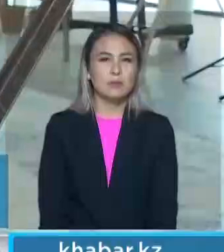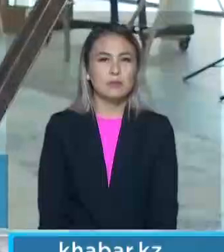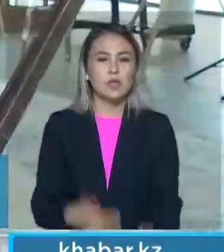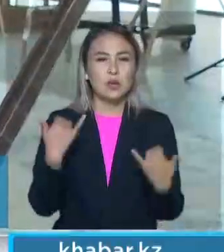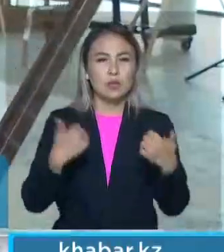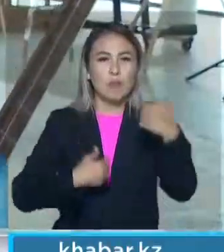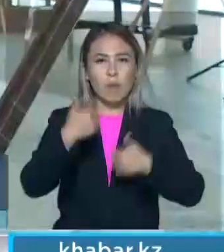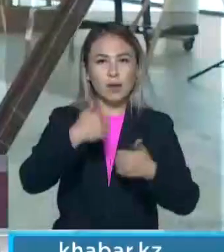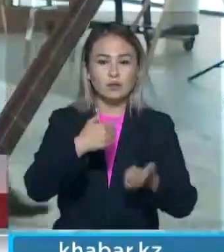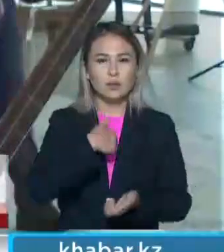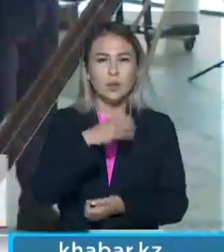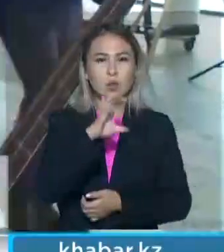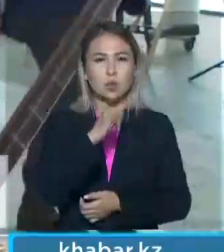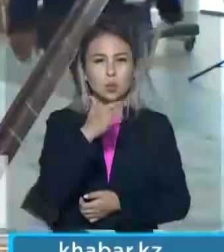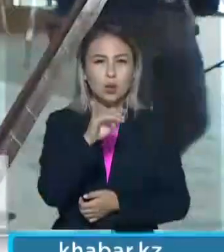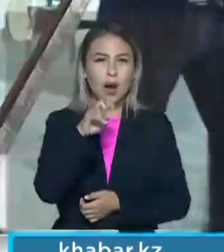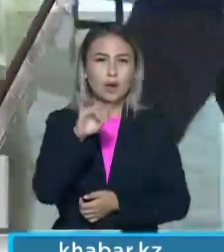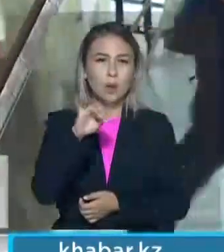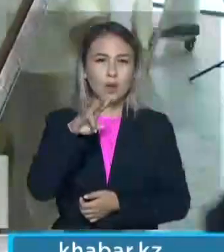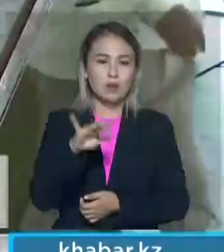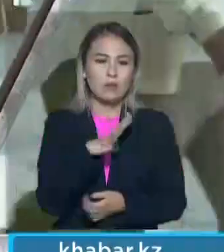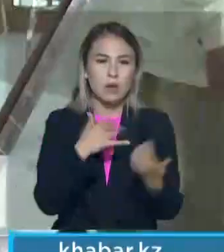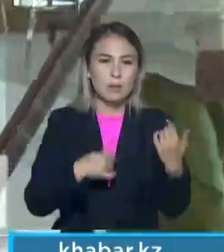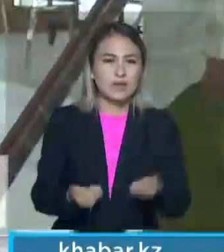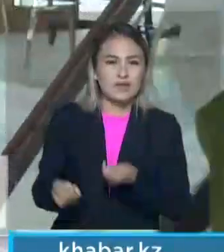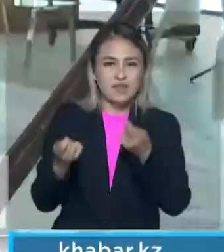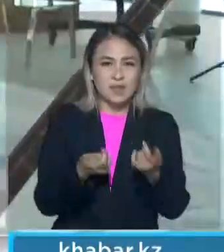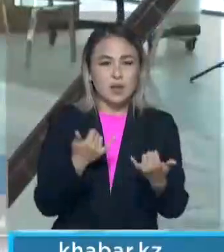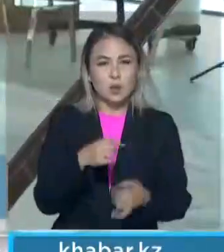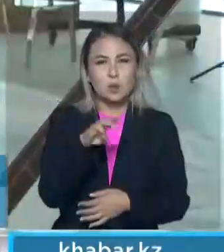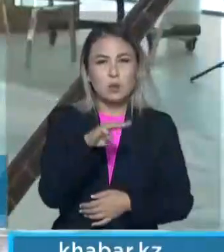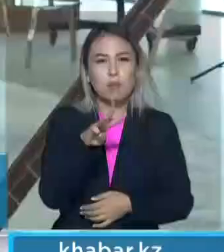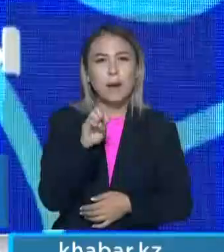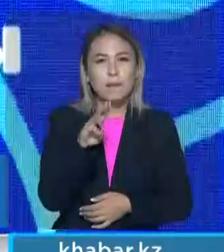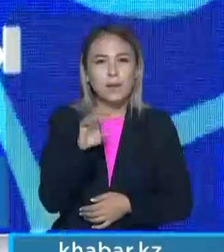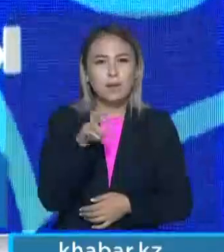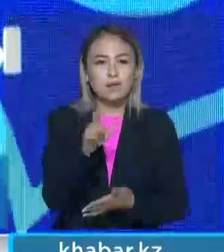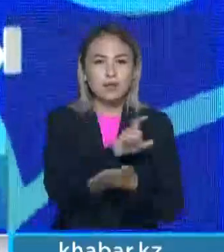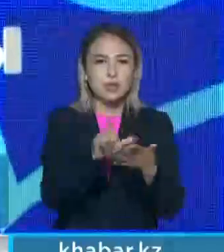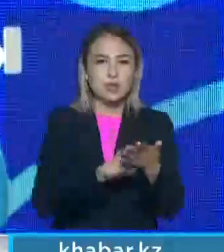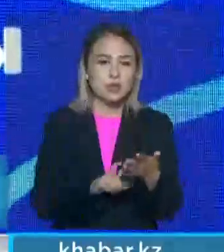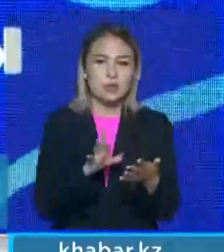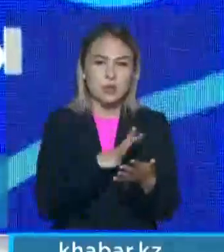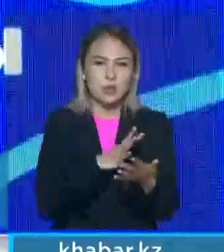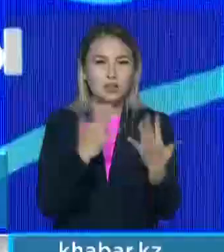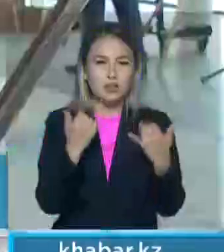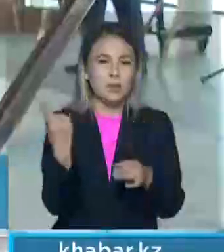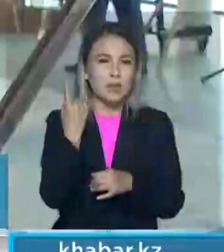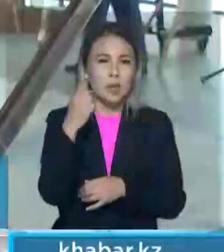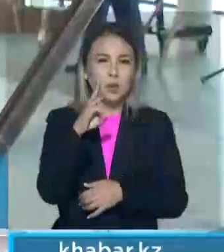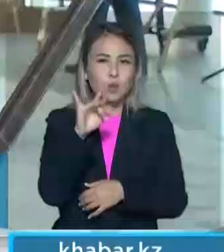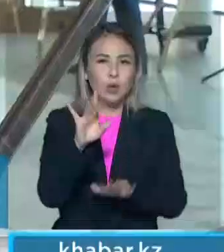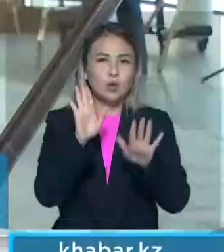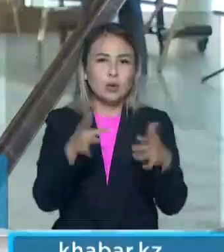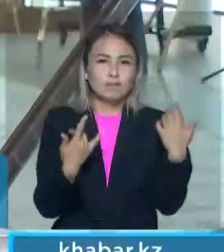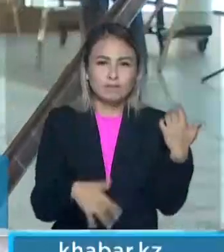Бүгінгі байқауға мен Сүгір Әлиұлының бес жырға күйін алып келдім және Төлеген Момбеков атамыздың жайдары күйін. Бұл жерде бірінші түрде тек қана